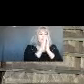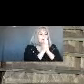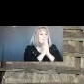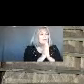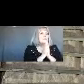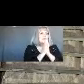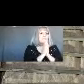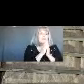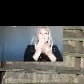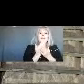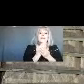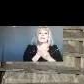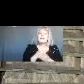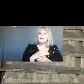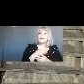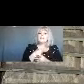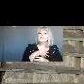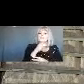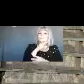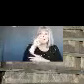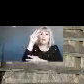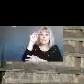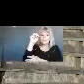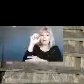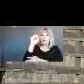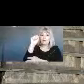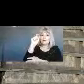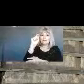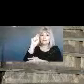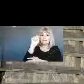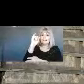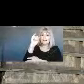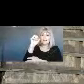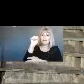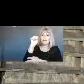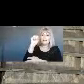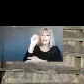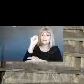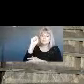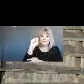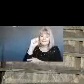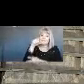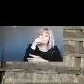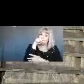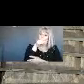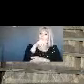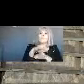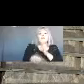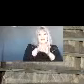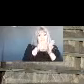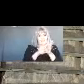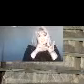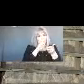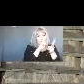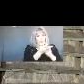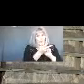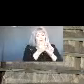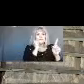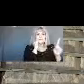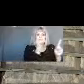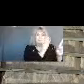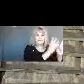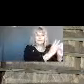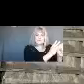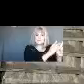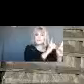uit opgestaan het. Hulle het toe gebid en vir Matthias as die 12de apostel gekies. Nou op die dag van die